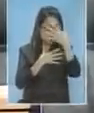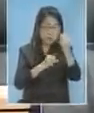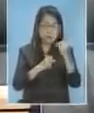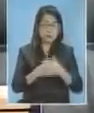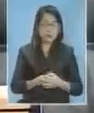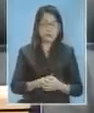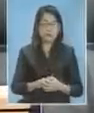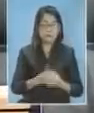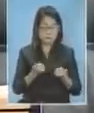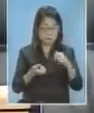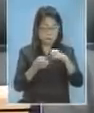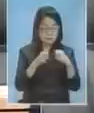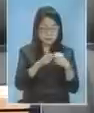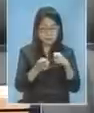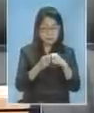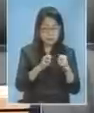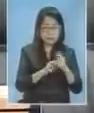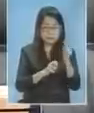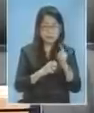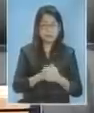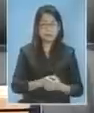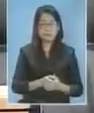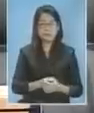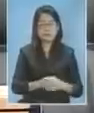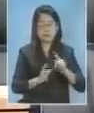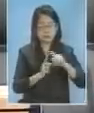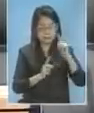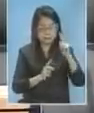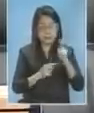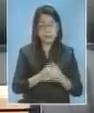ที่เผชิญอยู่หนึ่งก็คือเ